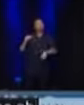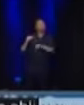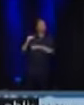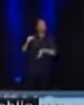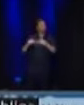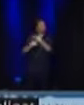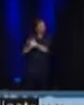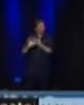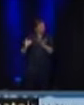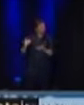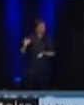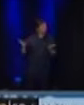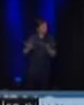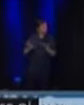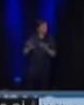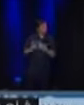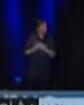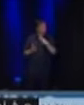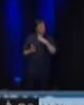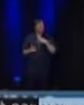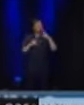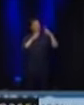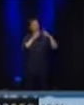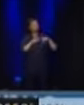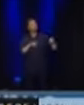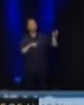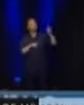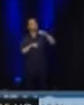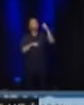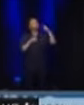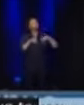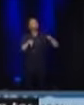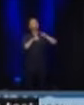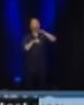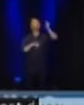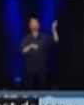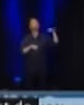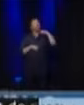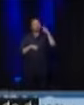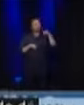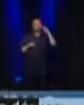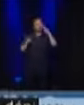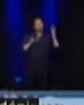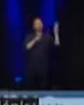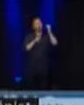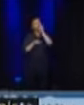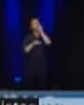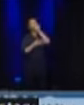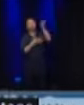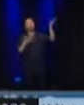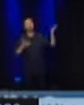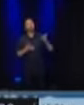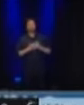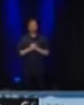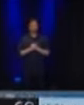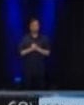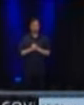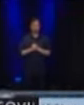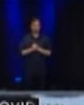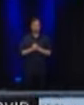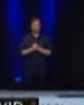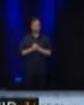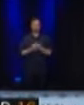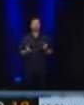des tests qui se font dans certains pays. Donc, il y a tout ça qu'il faut suivre dans les prochaines semaines. Je vais me permettre d'ajouter, pour résumer,